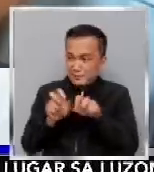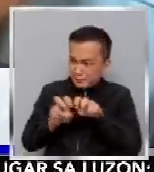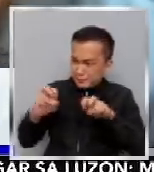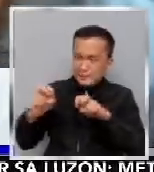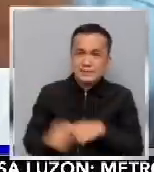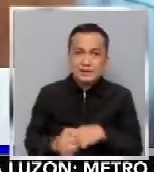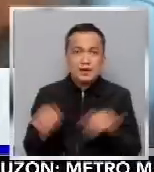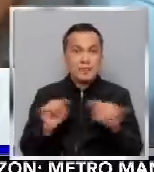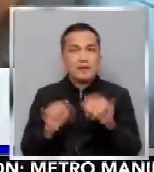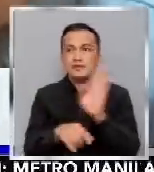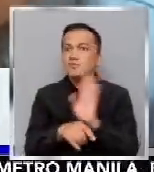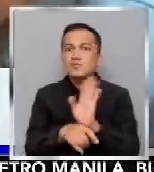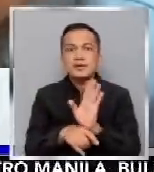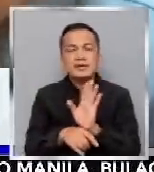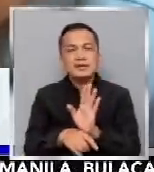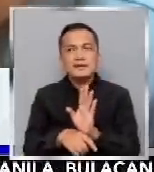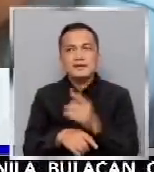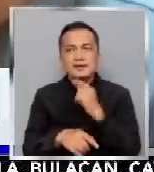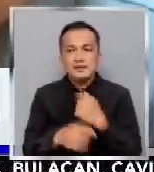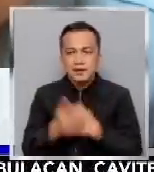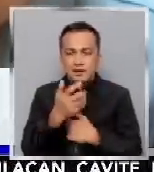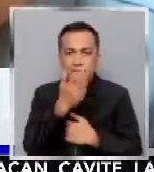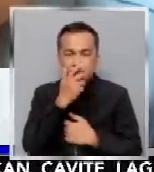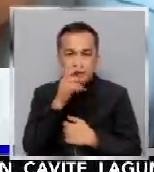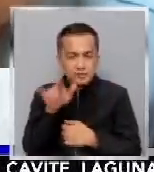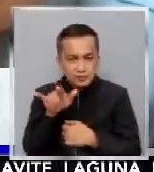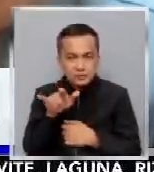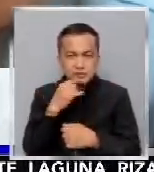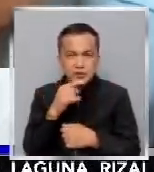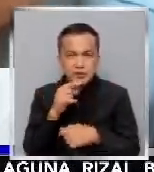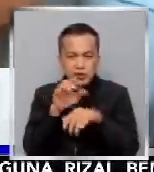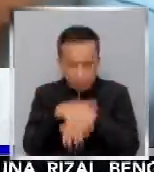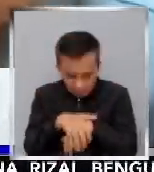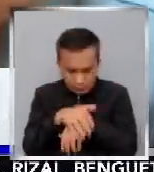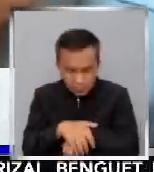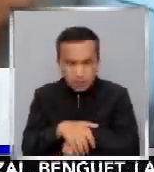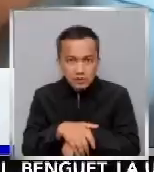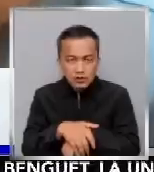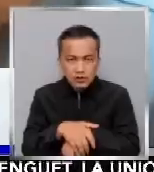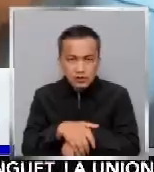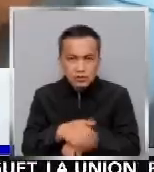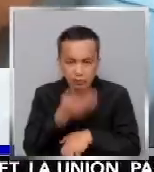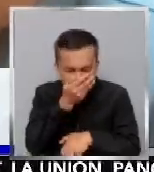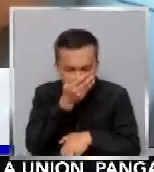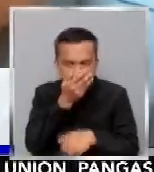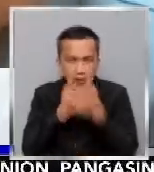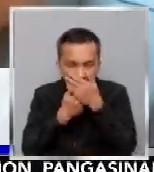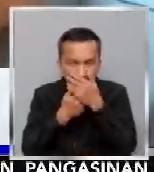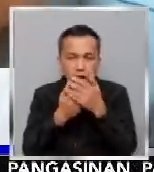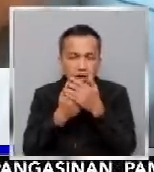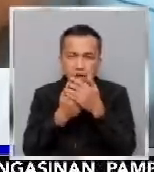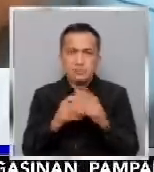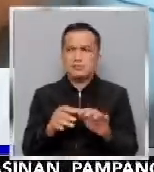pelikula ito. Like, the pilot said, the flight attendant said, bow down, cover your nose, cover your mouth. And then, it's like